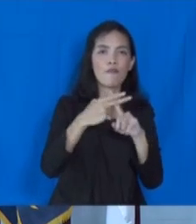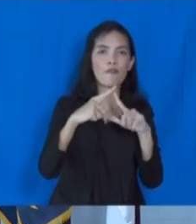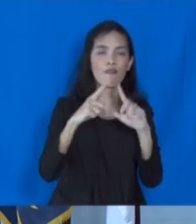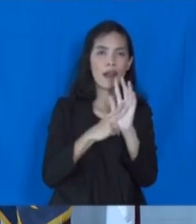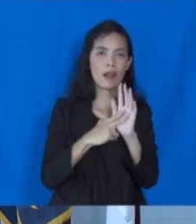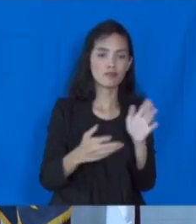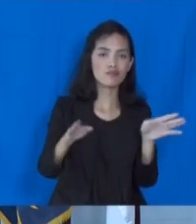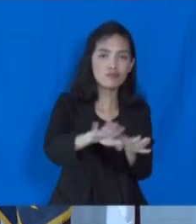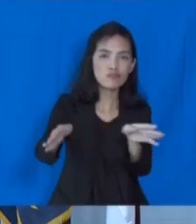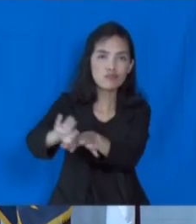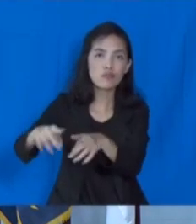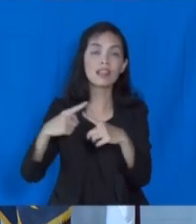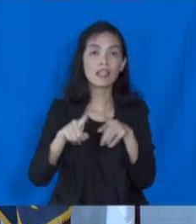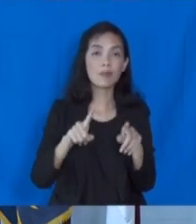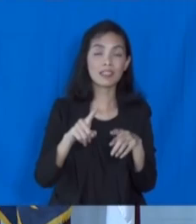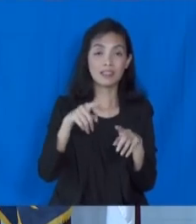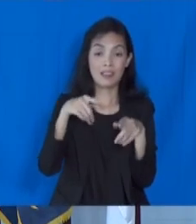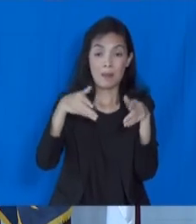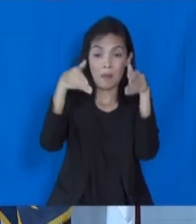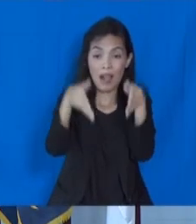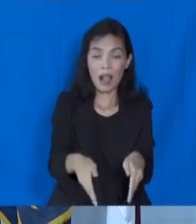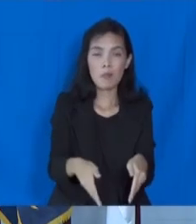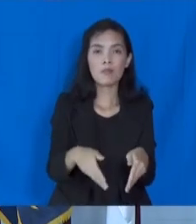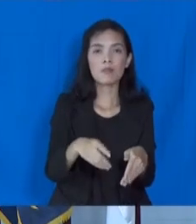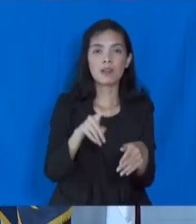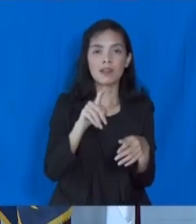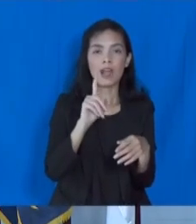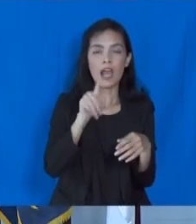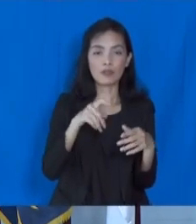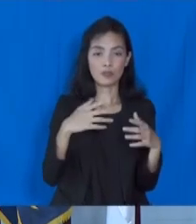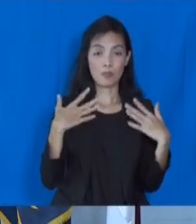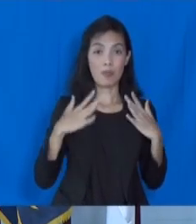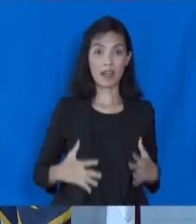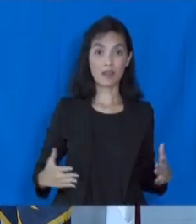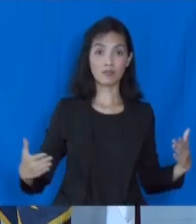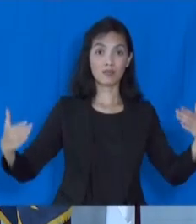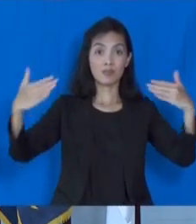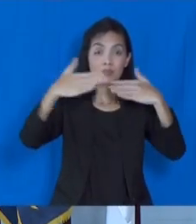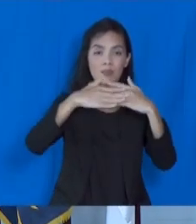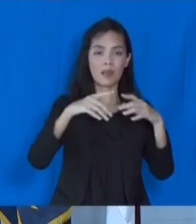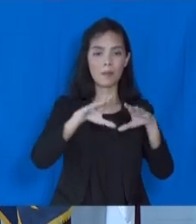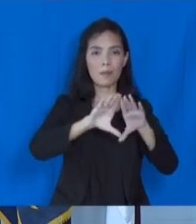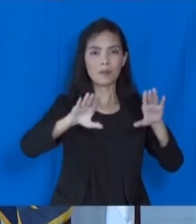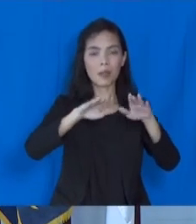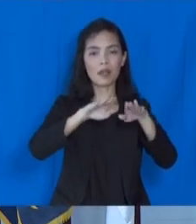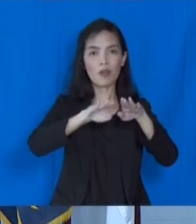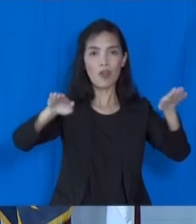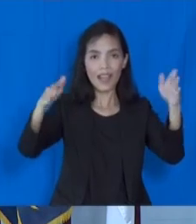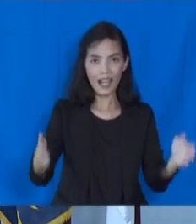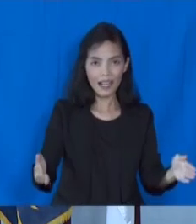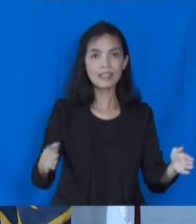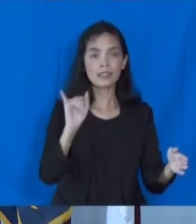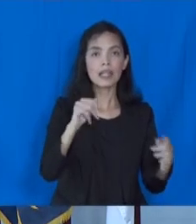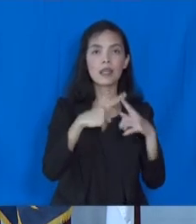demikian ada ketentuan-ketentuan dengan menutupi seluruh tubuh tetapi pada saat yang sama bisa